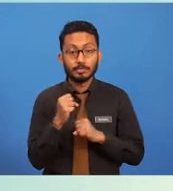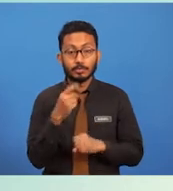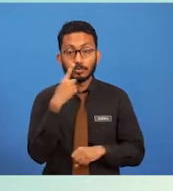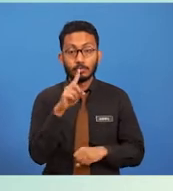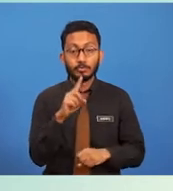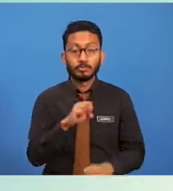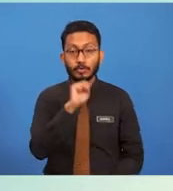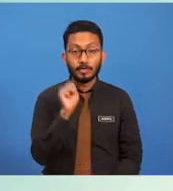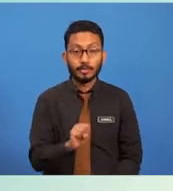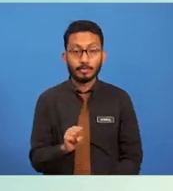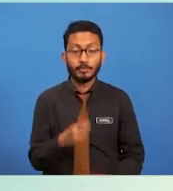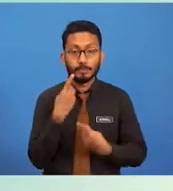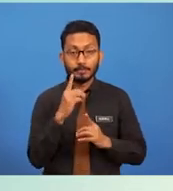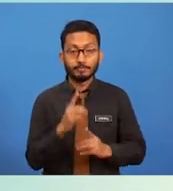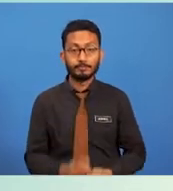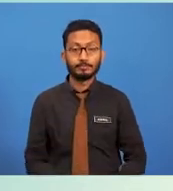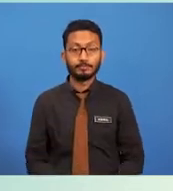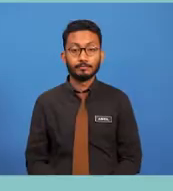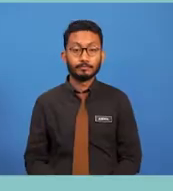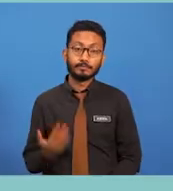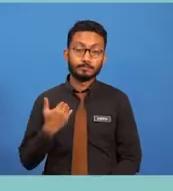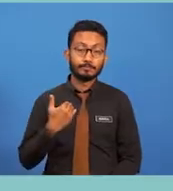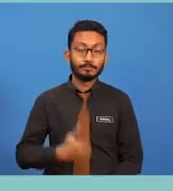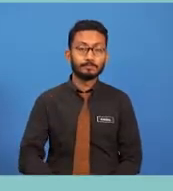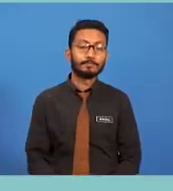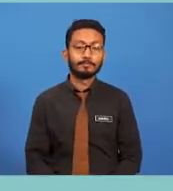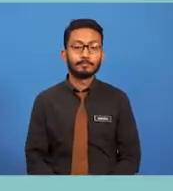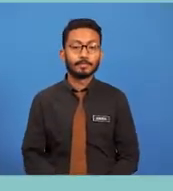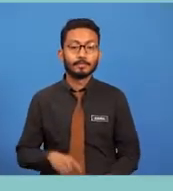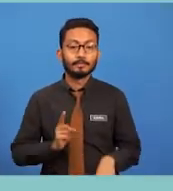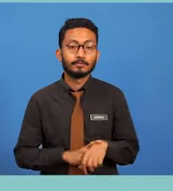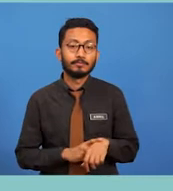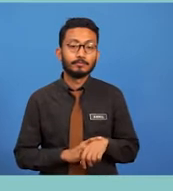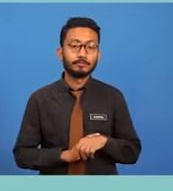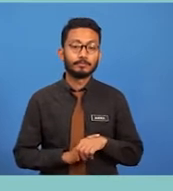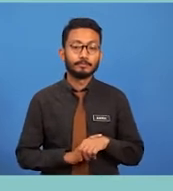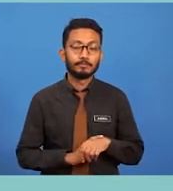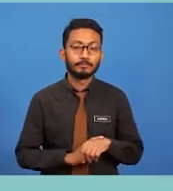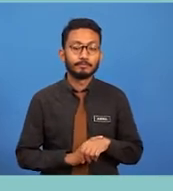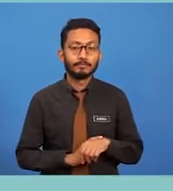kita? Jom! Kita lihat soalan pertama.